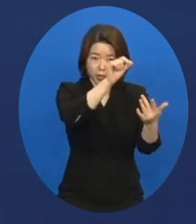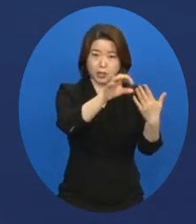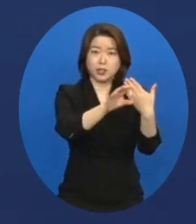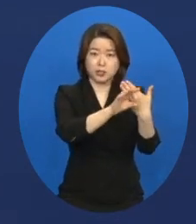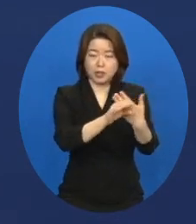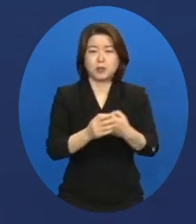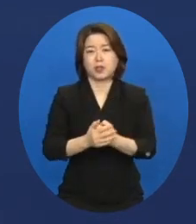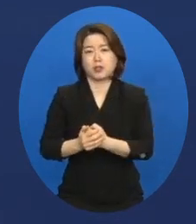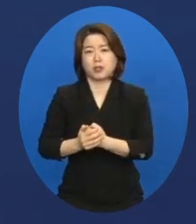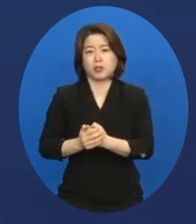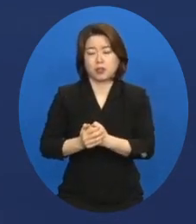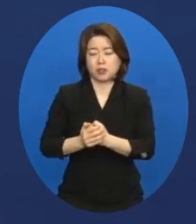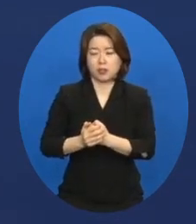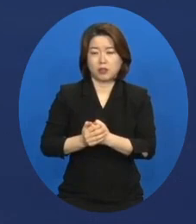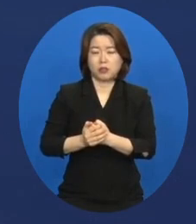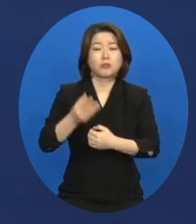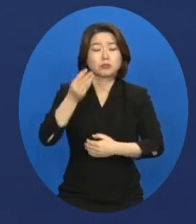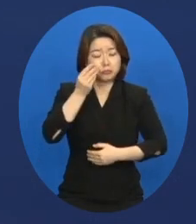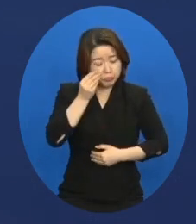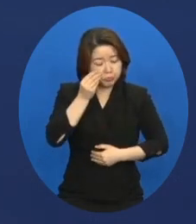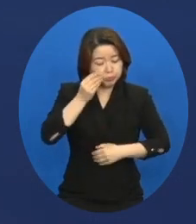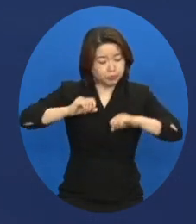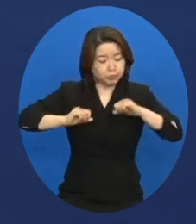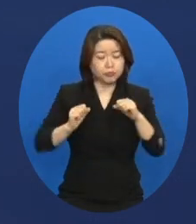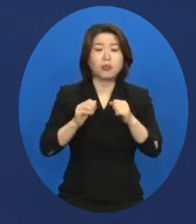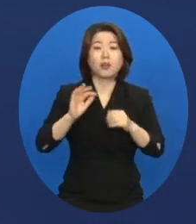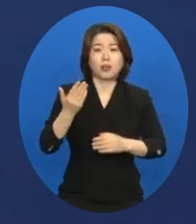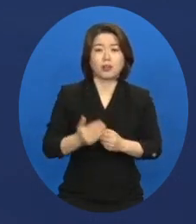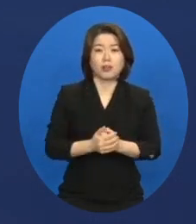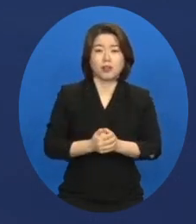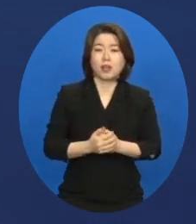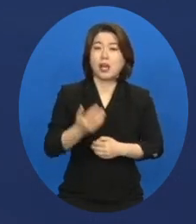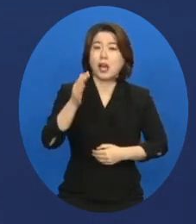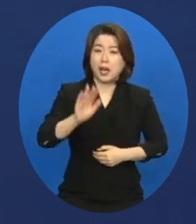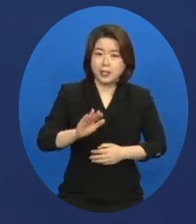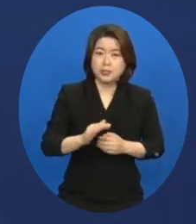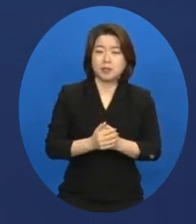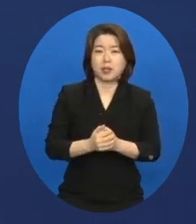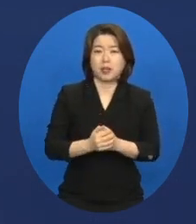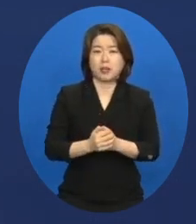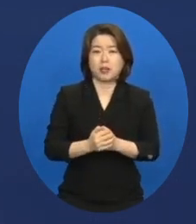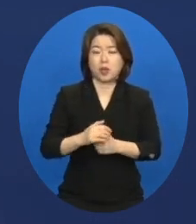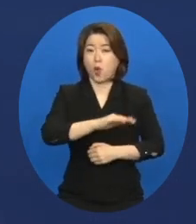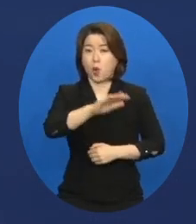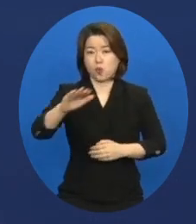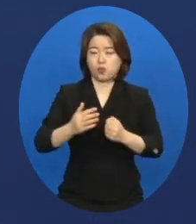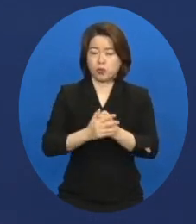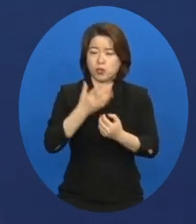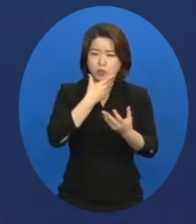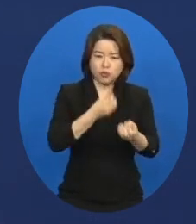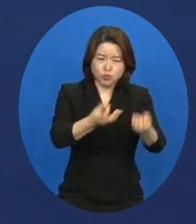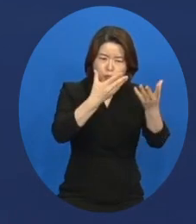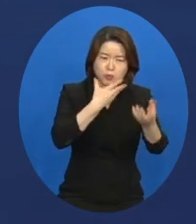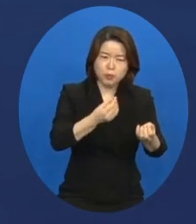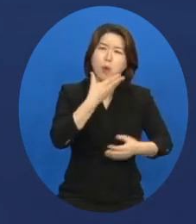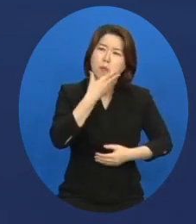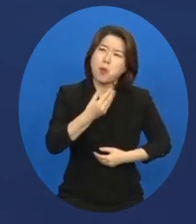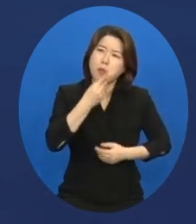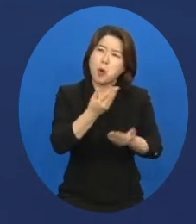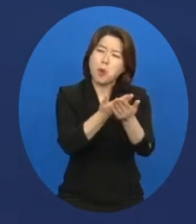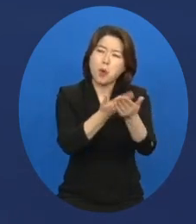택하셨다면 받아들여야죠. 그러나 우리가 축복만 바라지